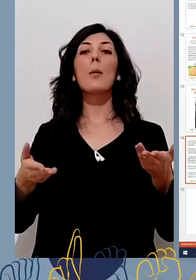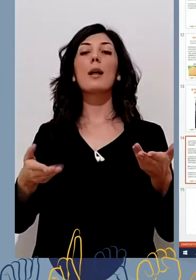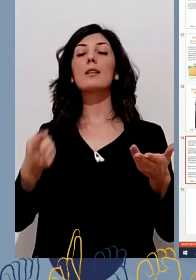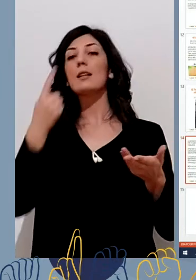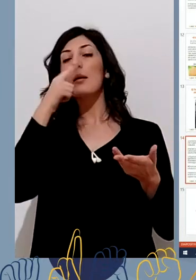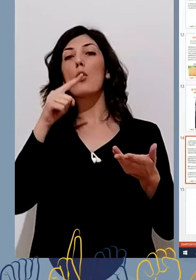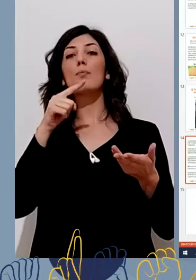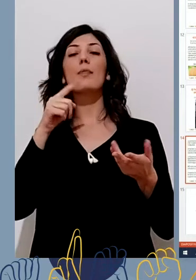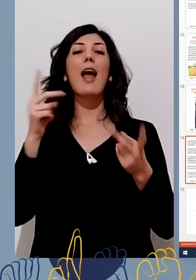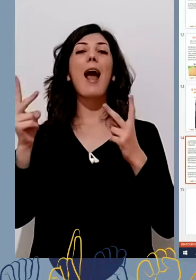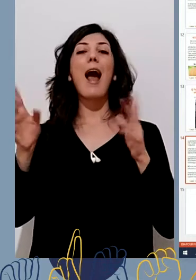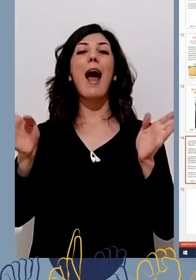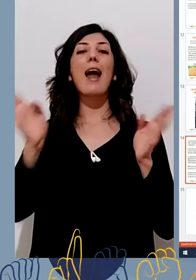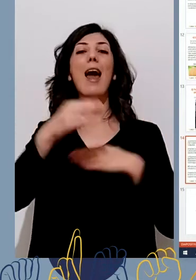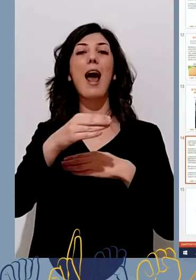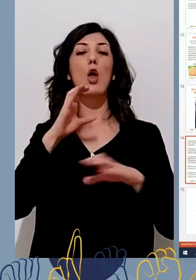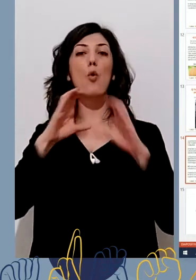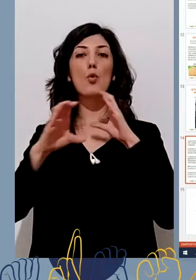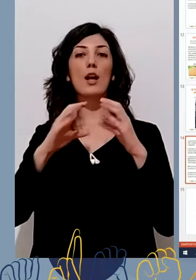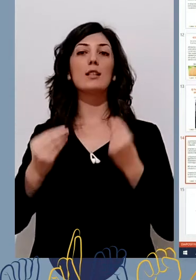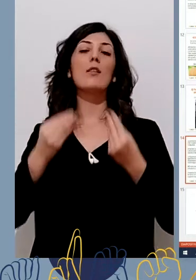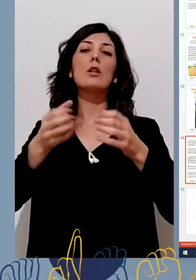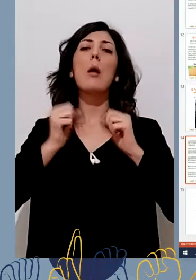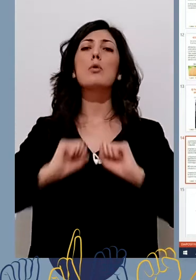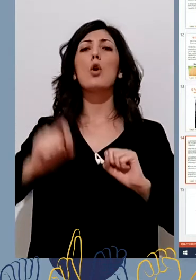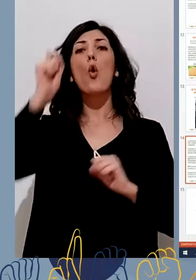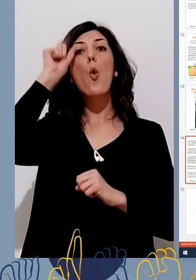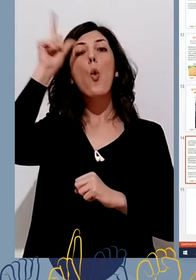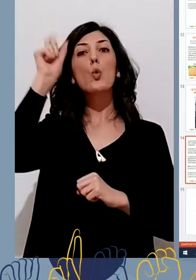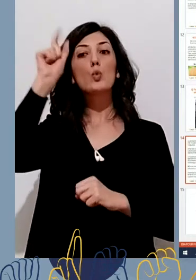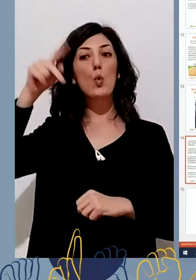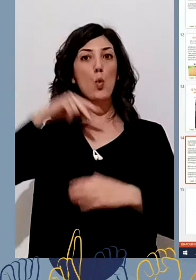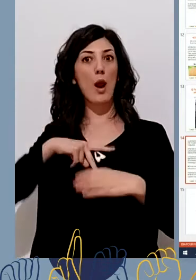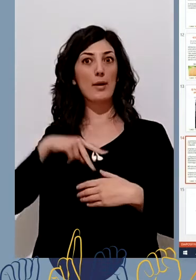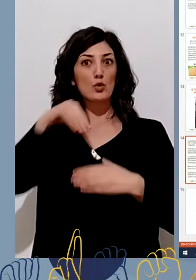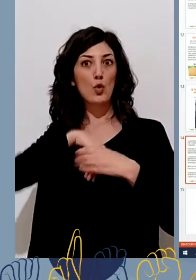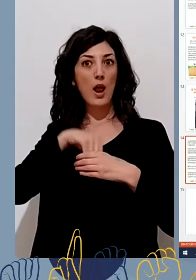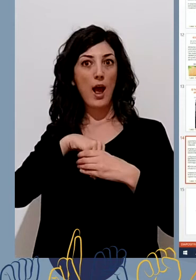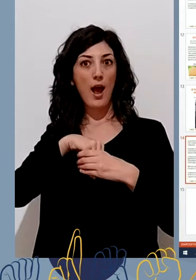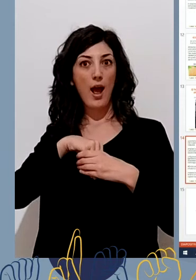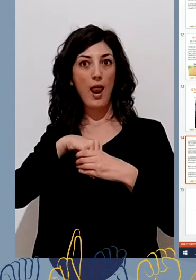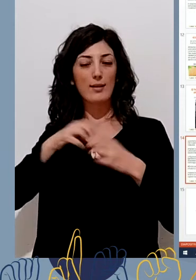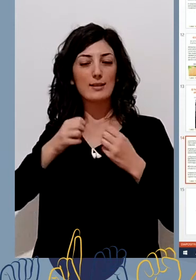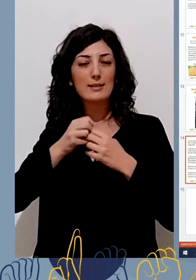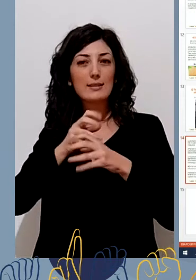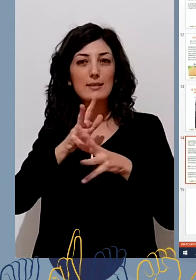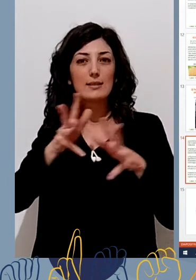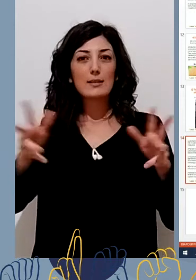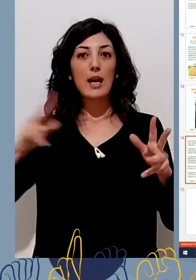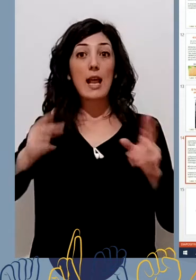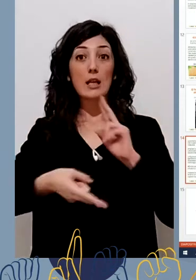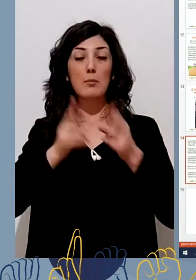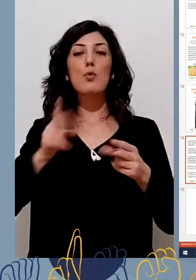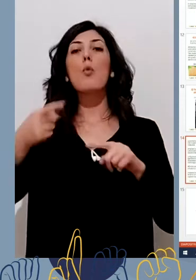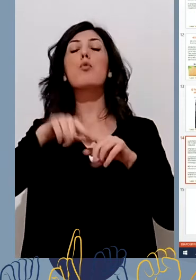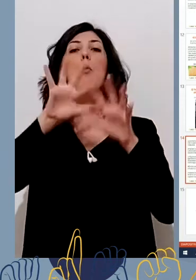ampliare non solo il livello di cultura personale, ma anche del nostro mondo relazionale, offrendo valide opportunità